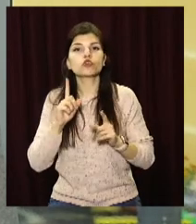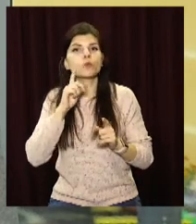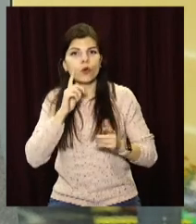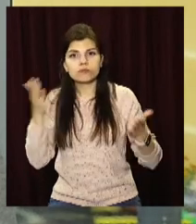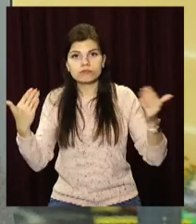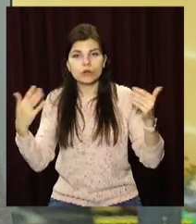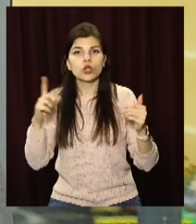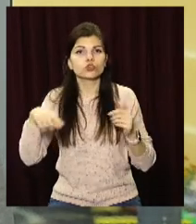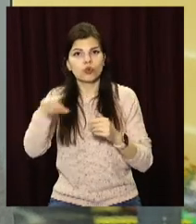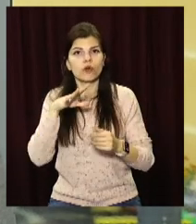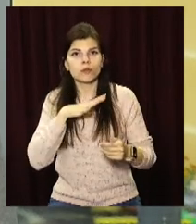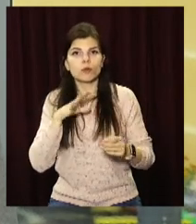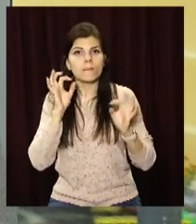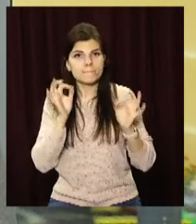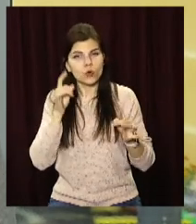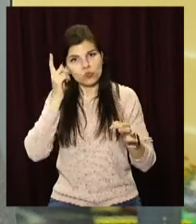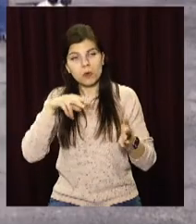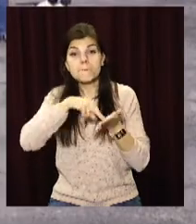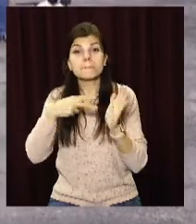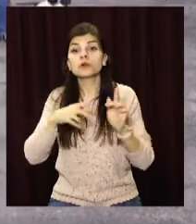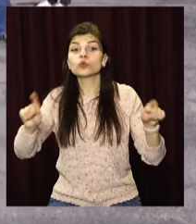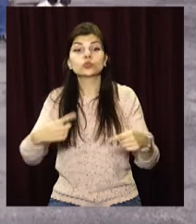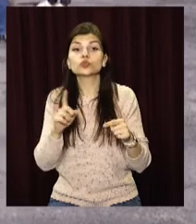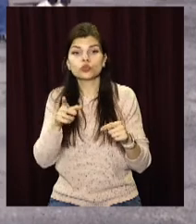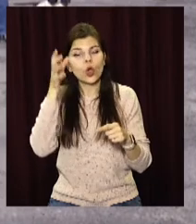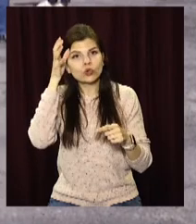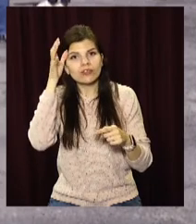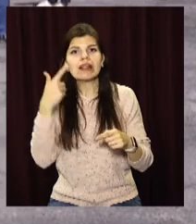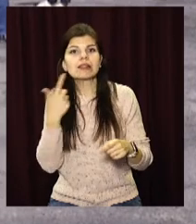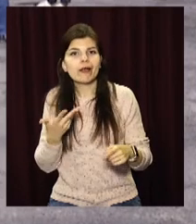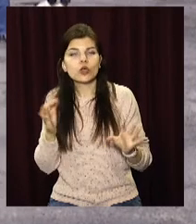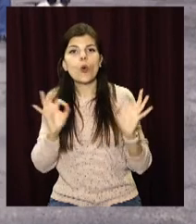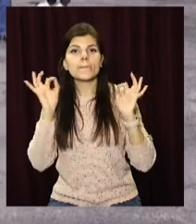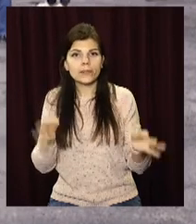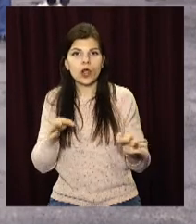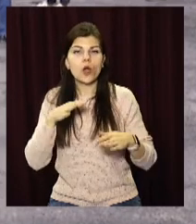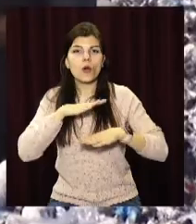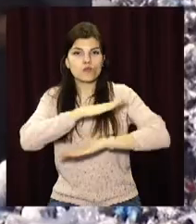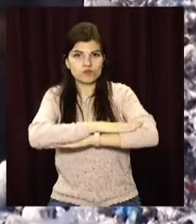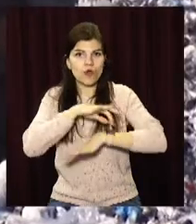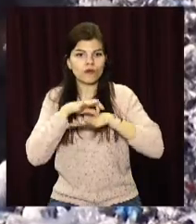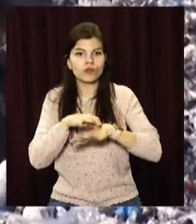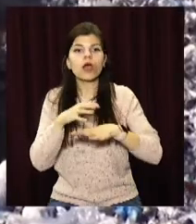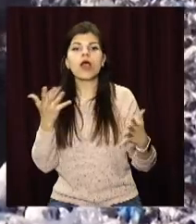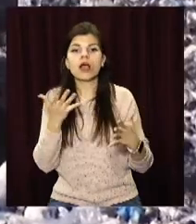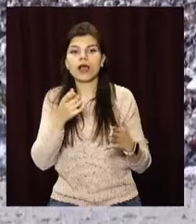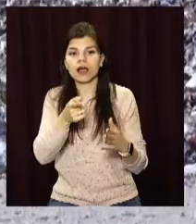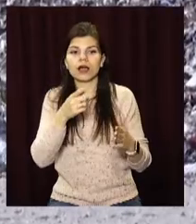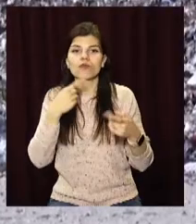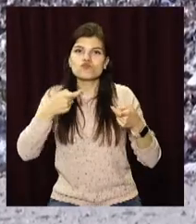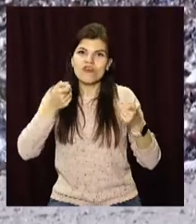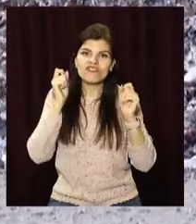до екоініціатив. Протягом року планують організувати освітні лекції про правильне поводження з відходами, екозаходи